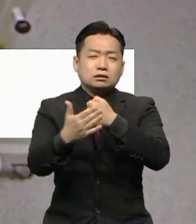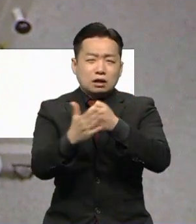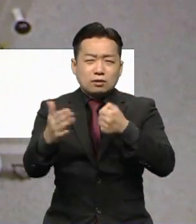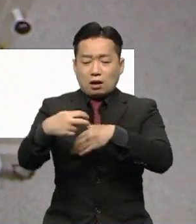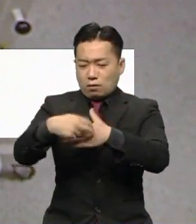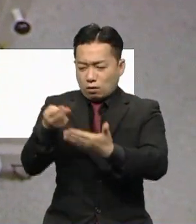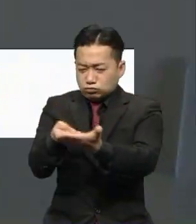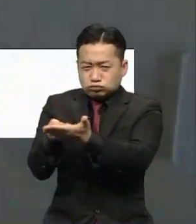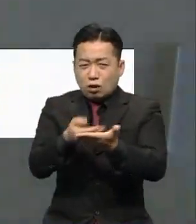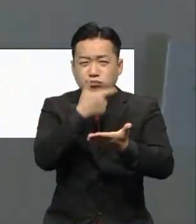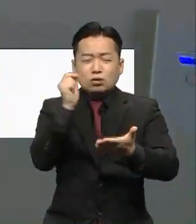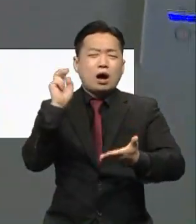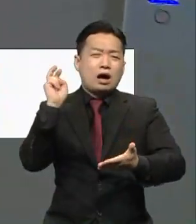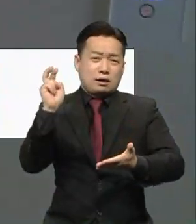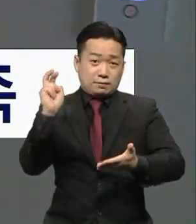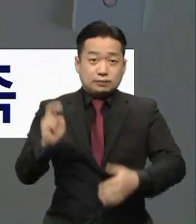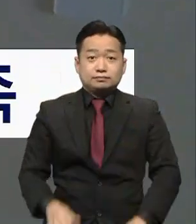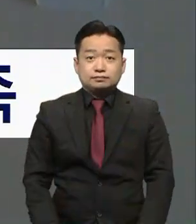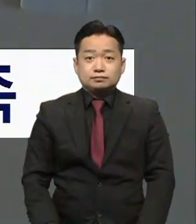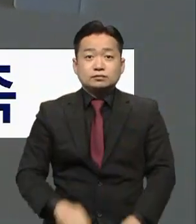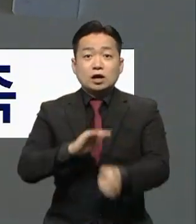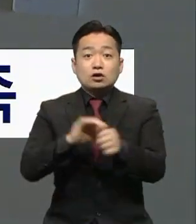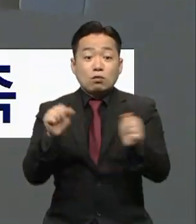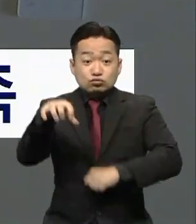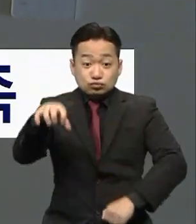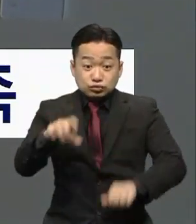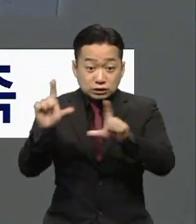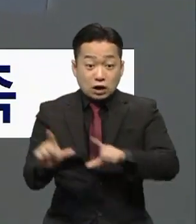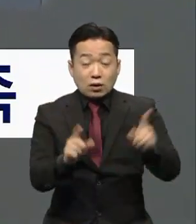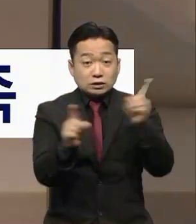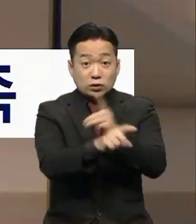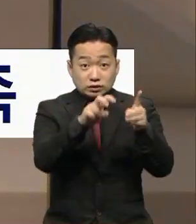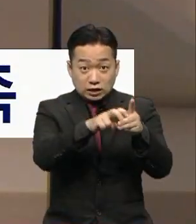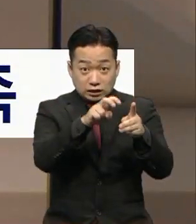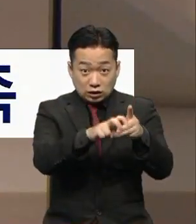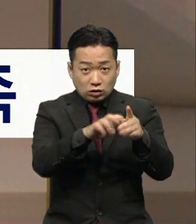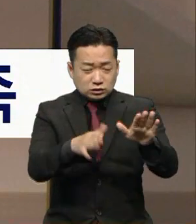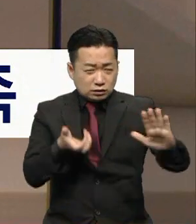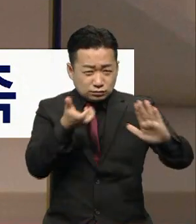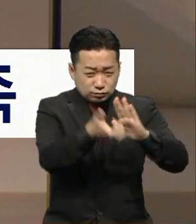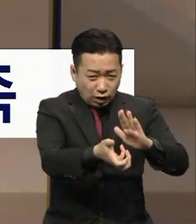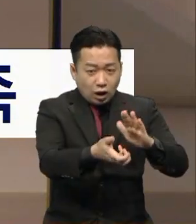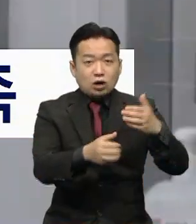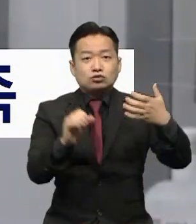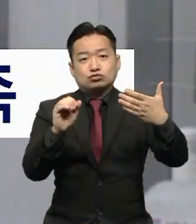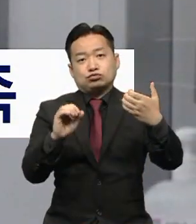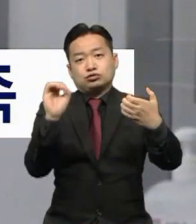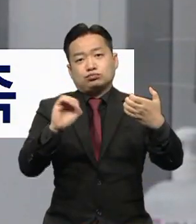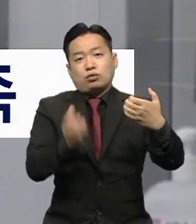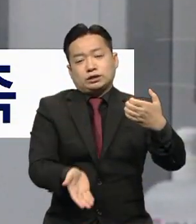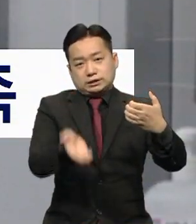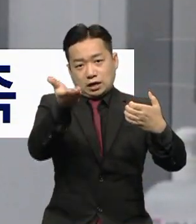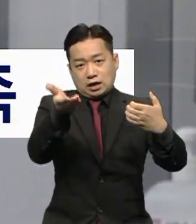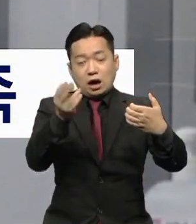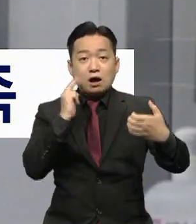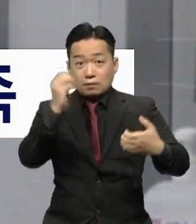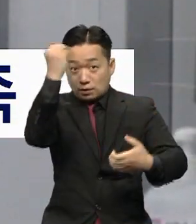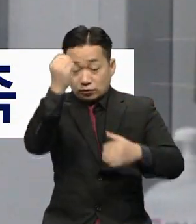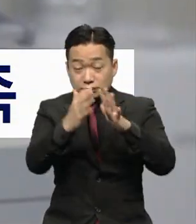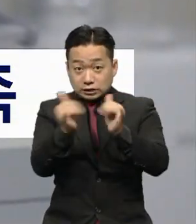커지고 있습니다. 경북의 경우 생활치료센터 가동률이 90%가 넘고 중환자 병상은